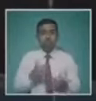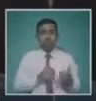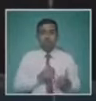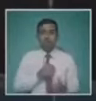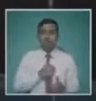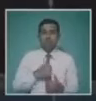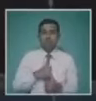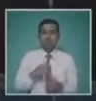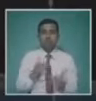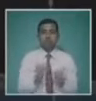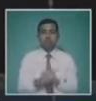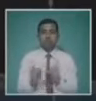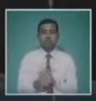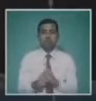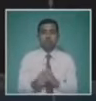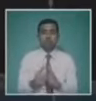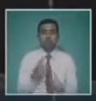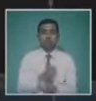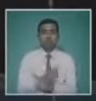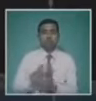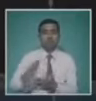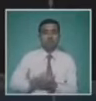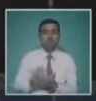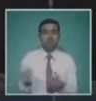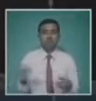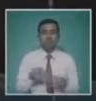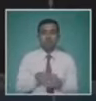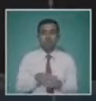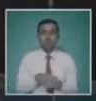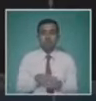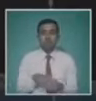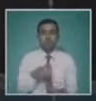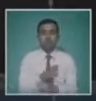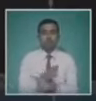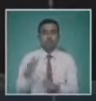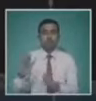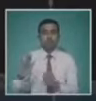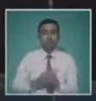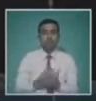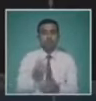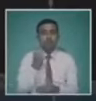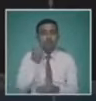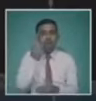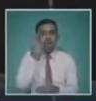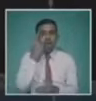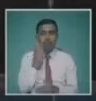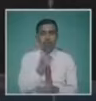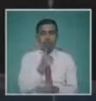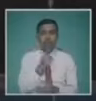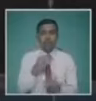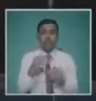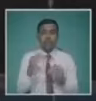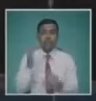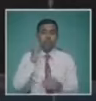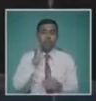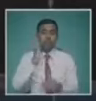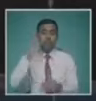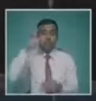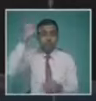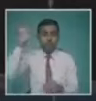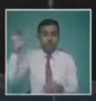ඒ තැන්වල කරලා ගුරු සහායක බඳවා ගන්න. මේ ගුරු සහායක සංකල්පය ඇවිල්ලා තින්නේ විශේෂයෙන්ම දියුණු බටහිර රටවල්